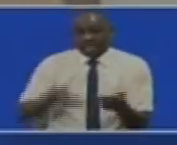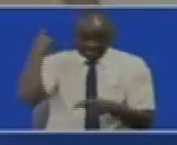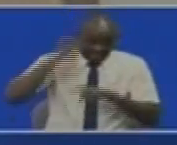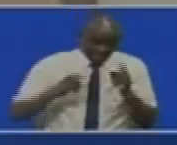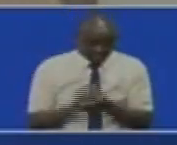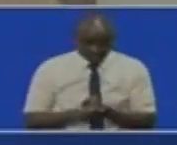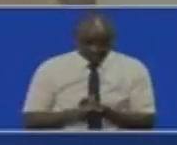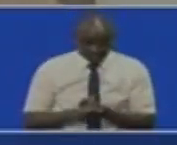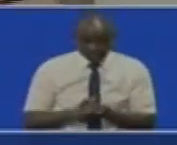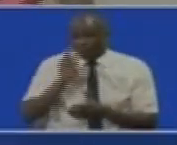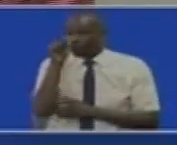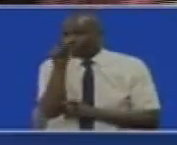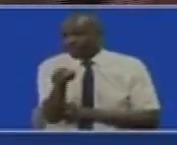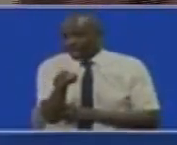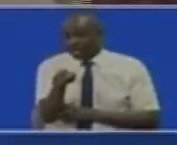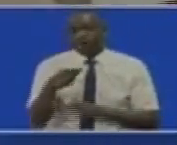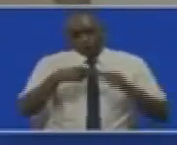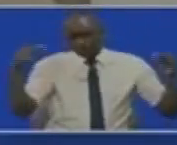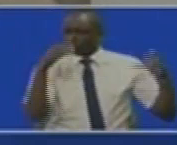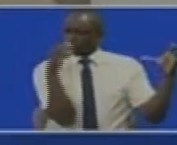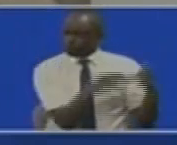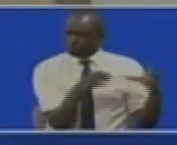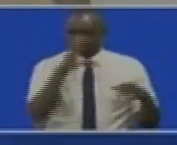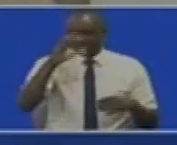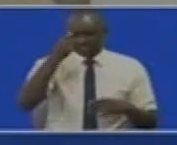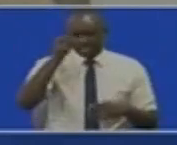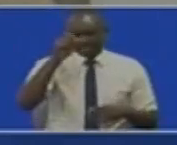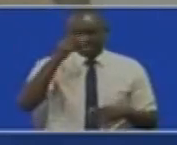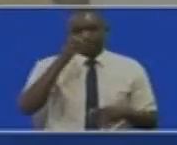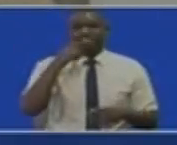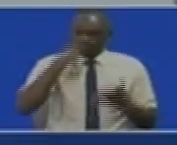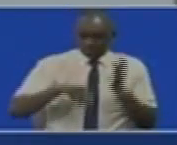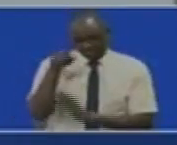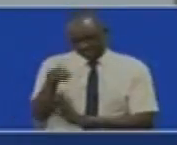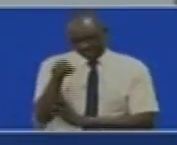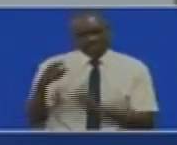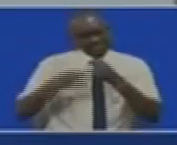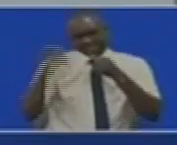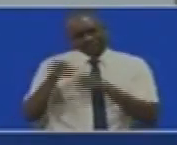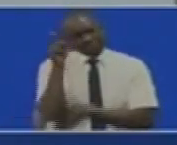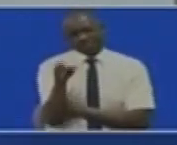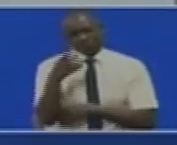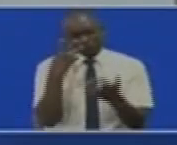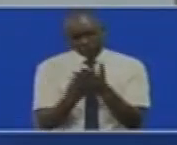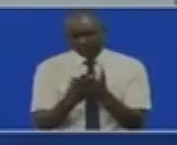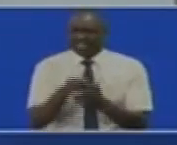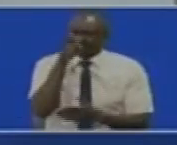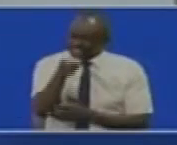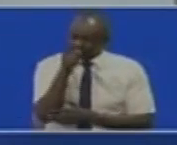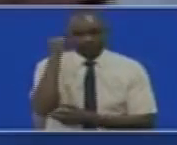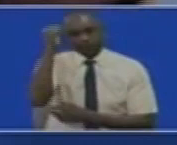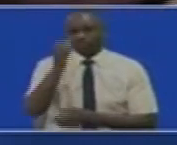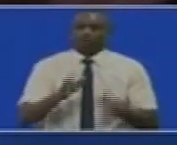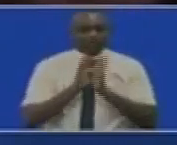jana. Hata hivyo, chama kikuu cha upinzani Chadema kinahitaja adhabu ya kifungo cha miezi 6 jela ni kifungo cha